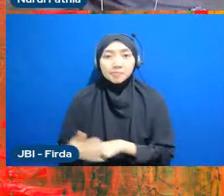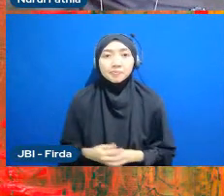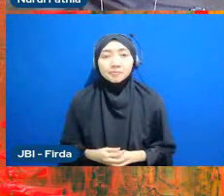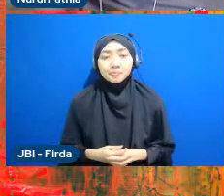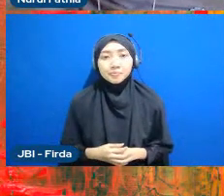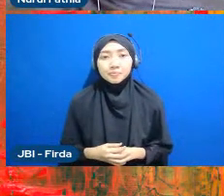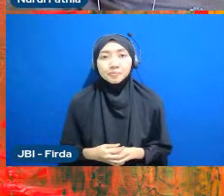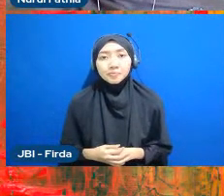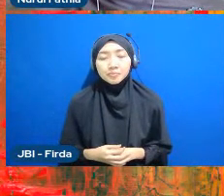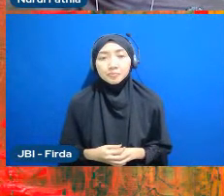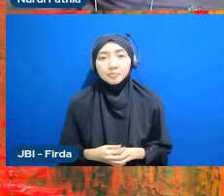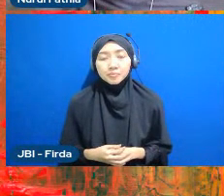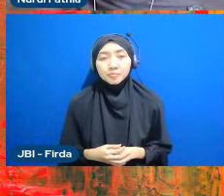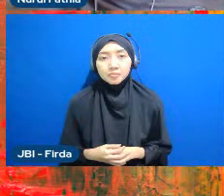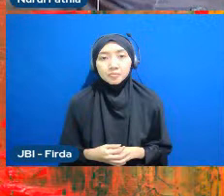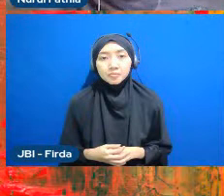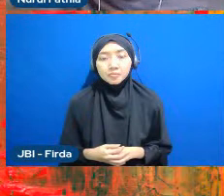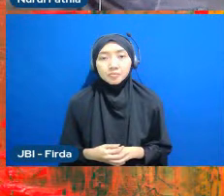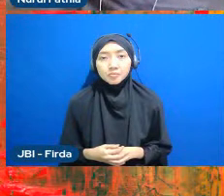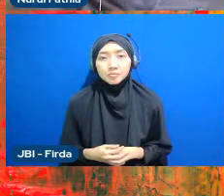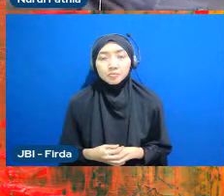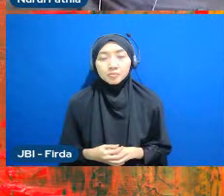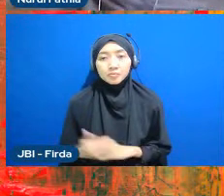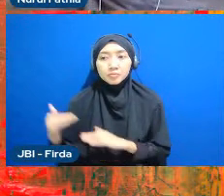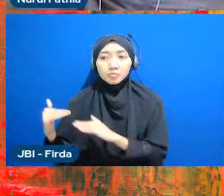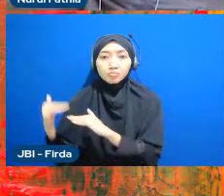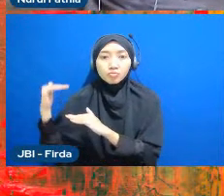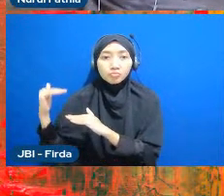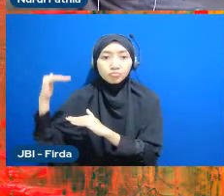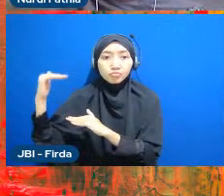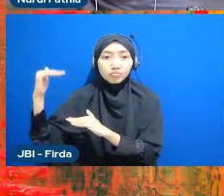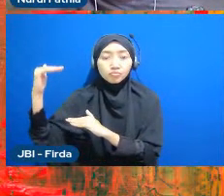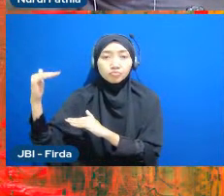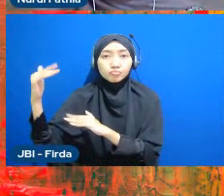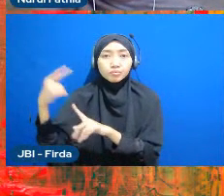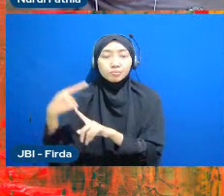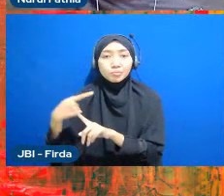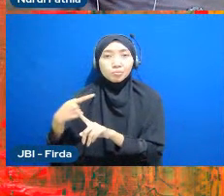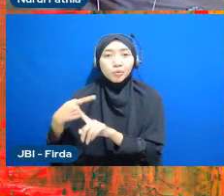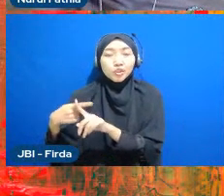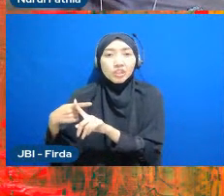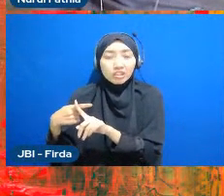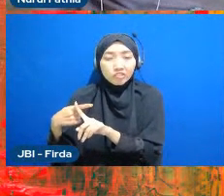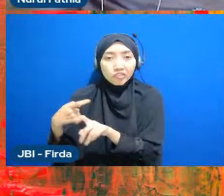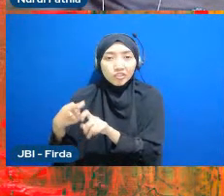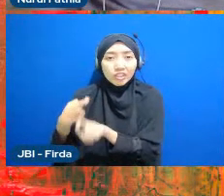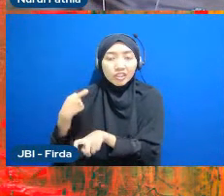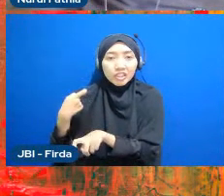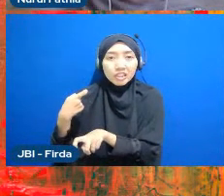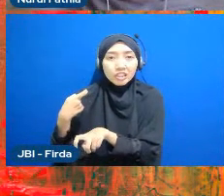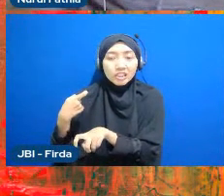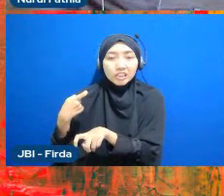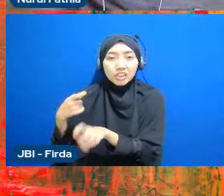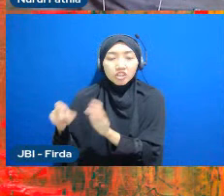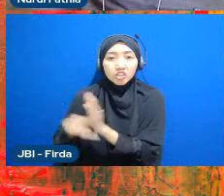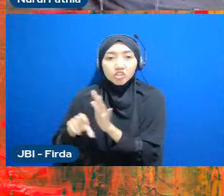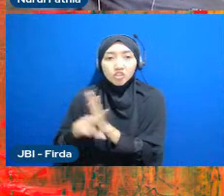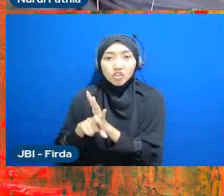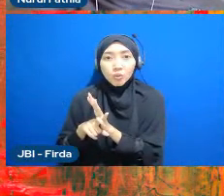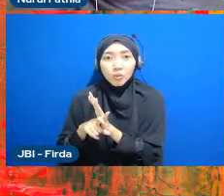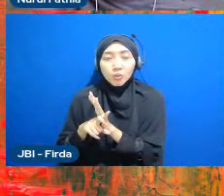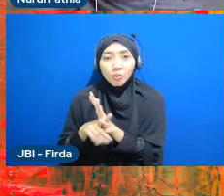itu mengacu kepada derajat emosi yang positif dari energi yang tinggi. Misalnya ada